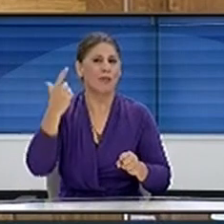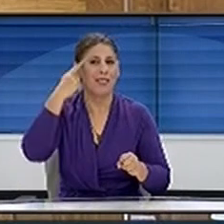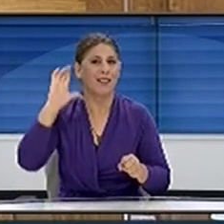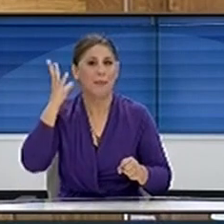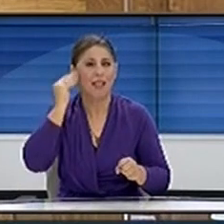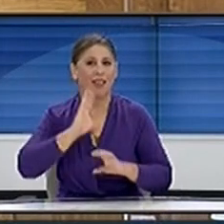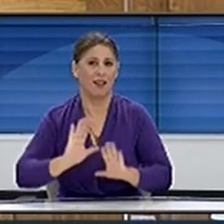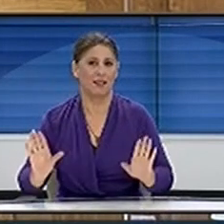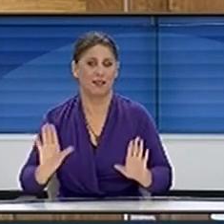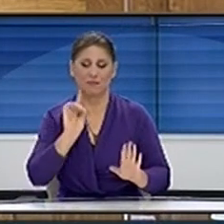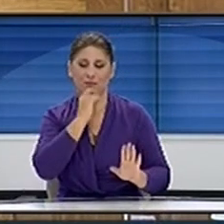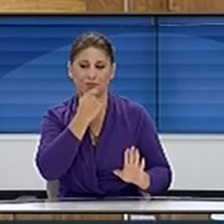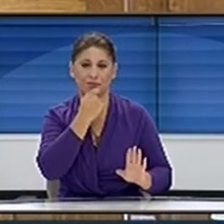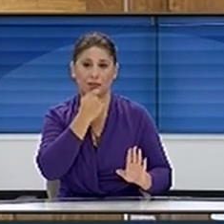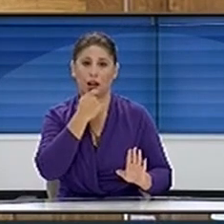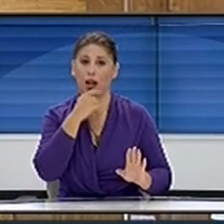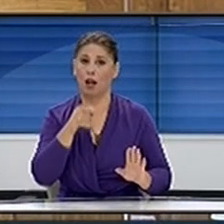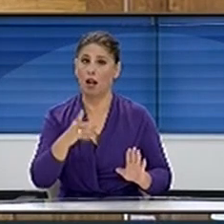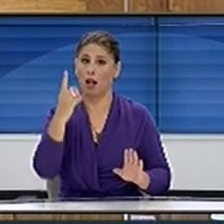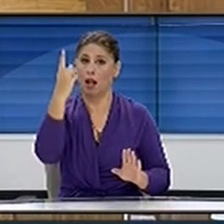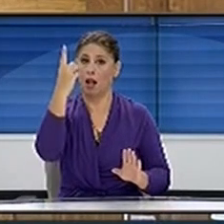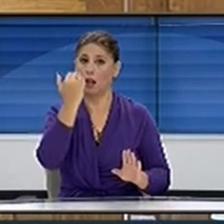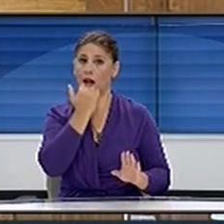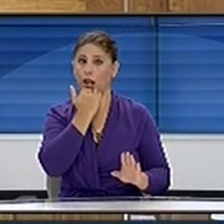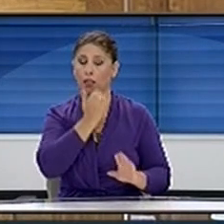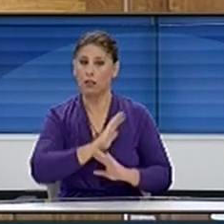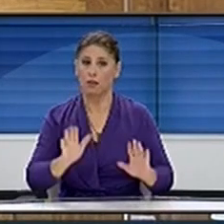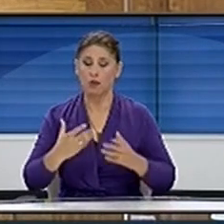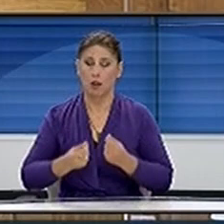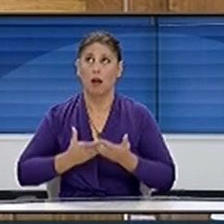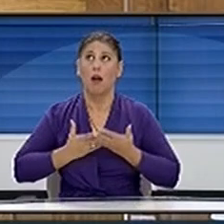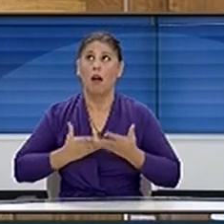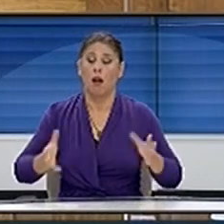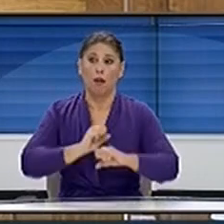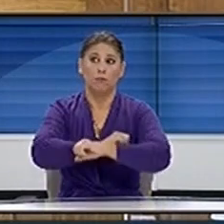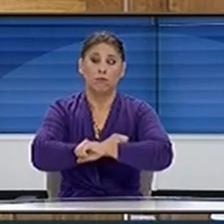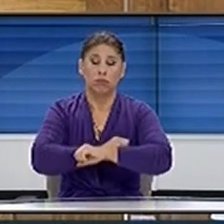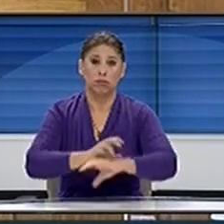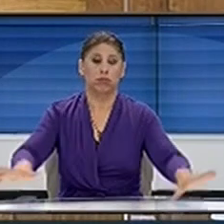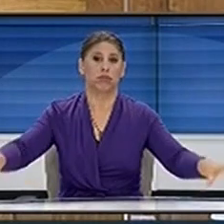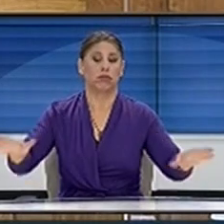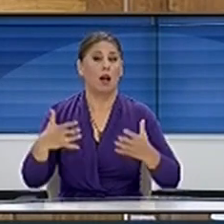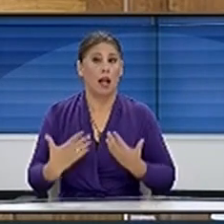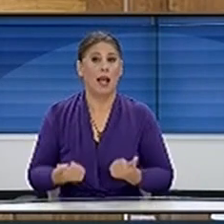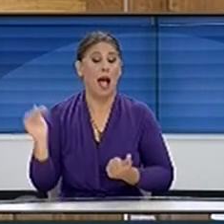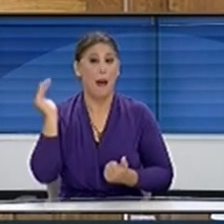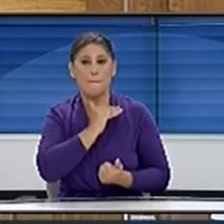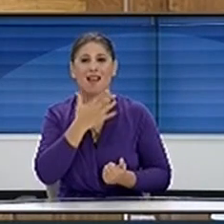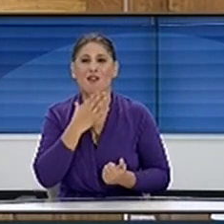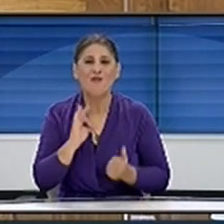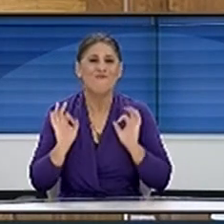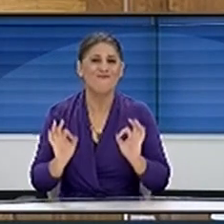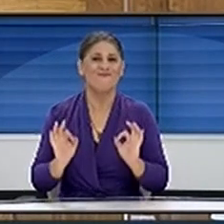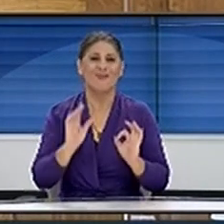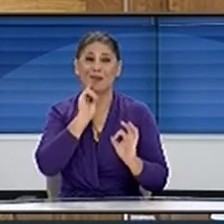γνωστές. Ένα λάθος όμως αποκτά μεγάλες διαστάσεις, ακριβώς λόγω της φύσης της λειτουργίας